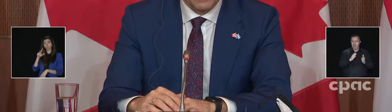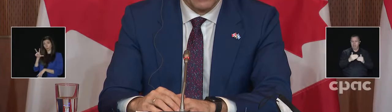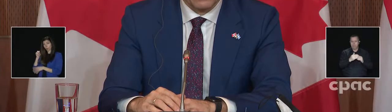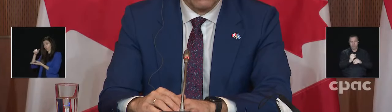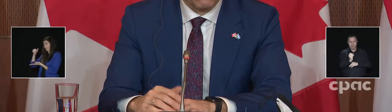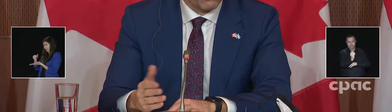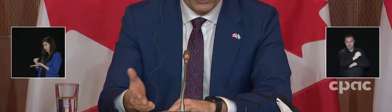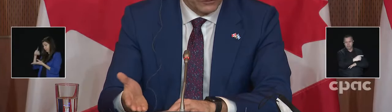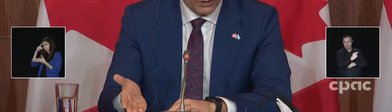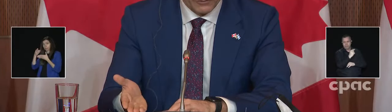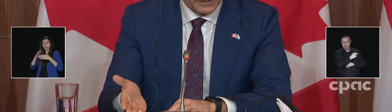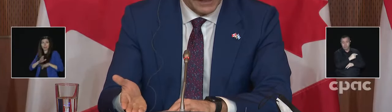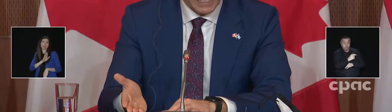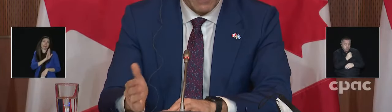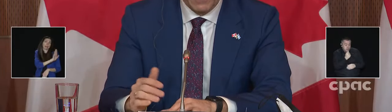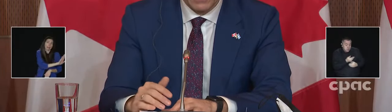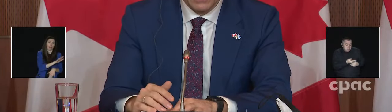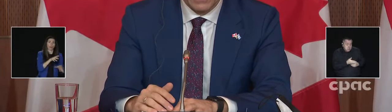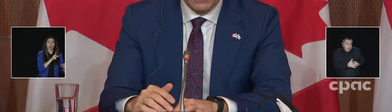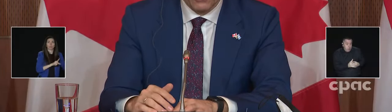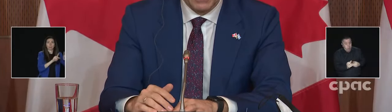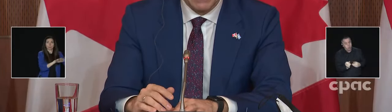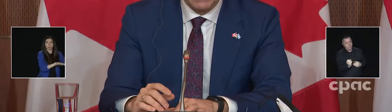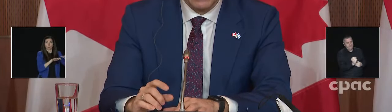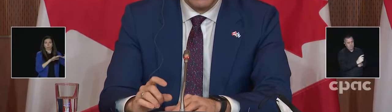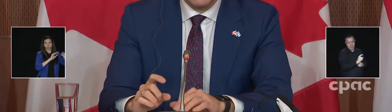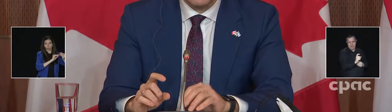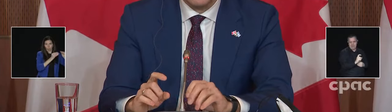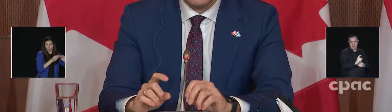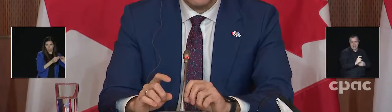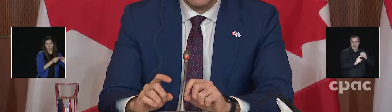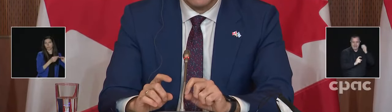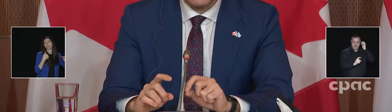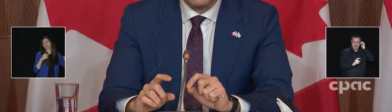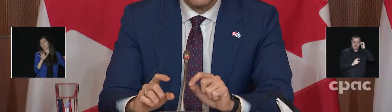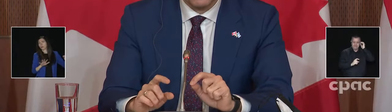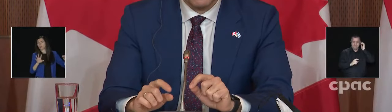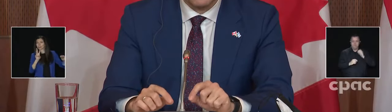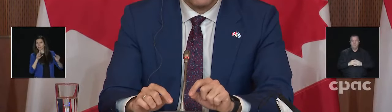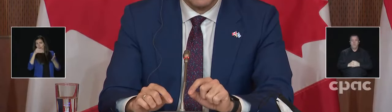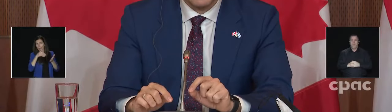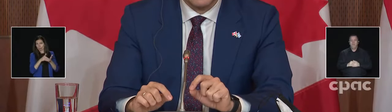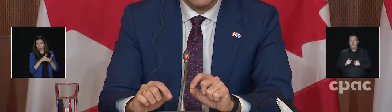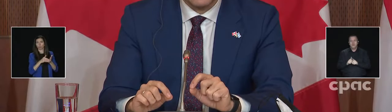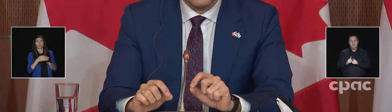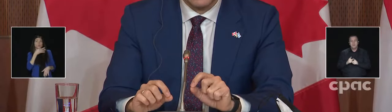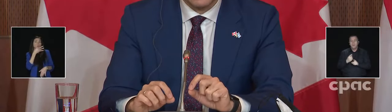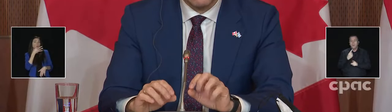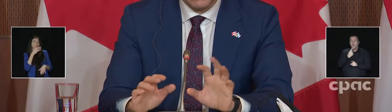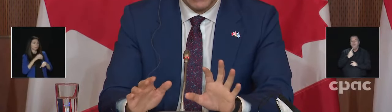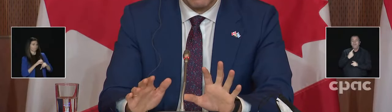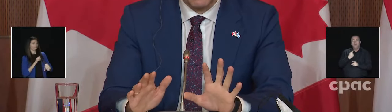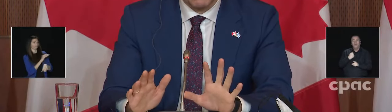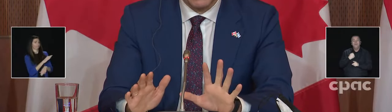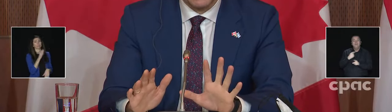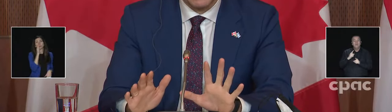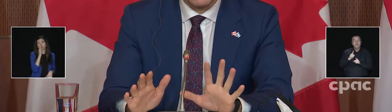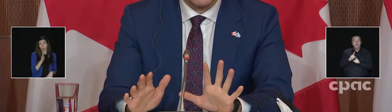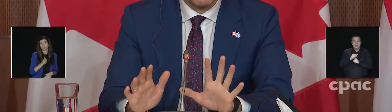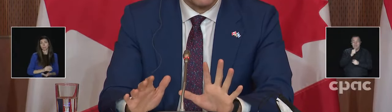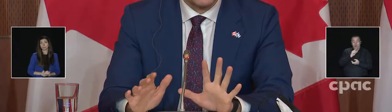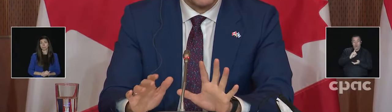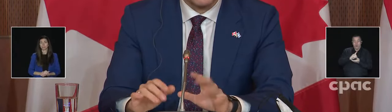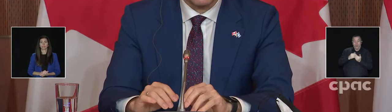envoyés ou qui seront envoyés très rapidement au Québec. Et là-dessus, on me souligne que, n'étant pas un